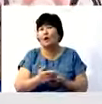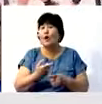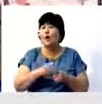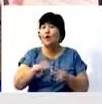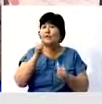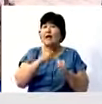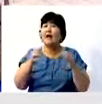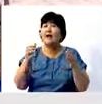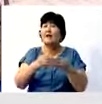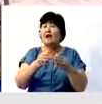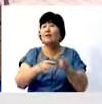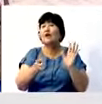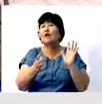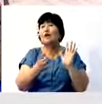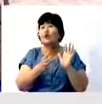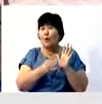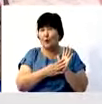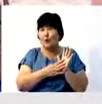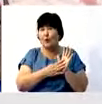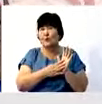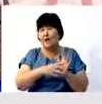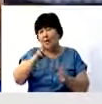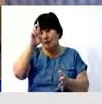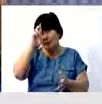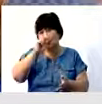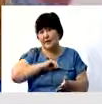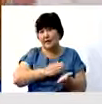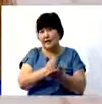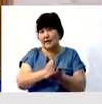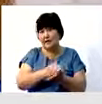әр командада 9 мемлекет қызметкерден болды әр